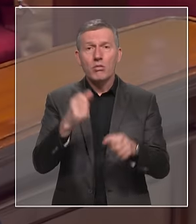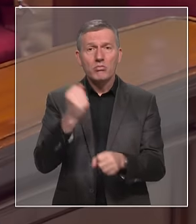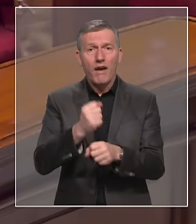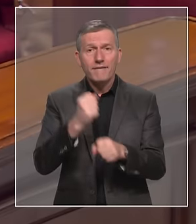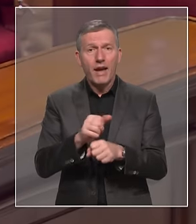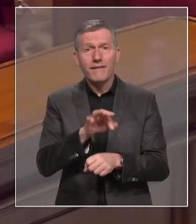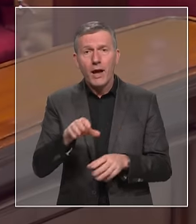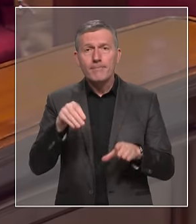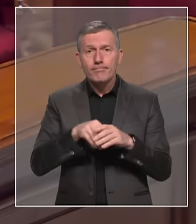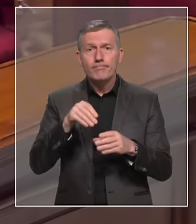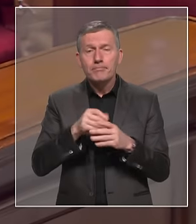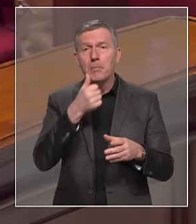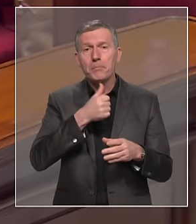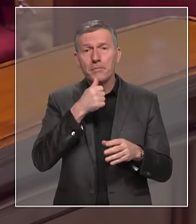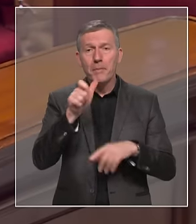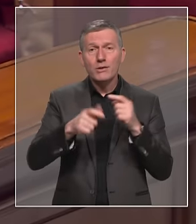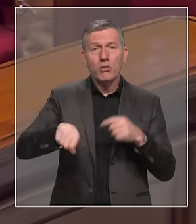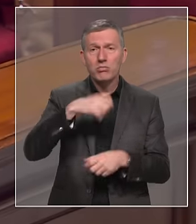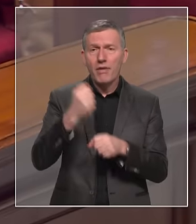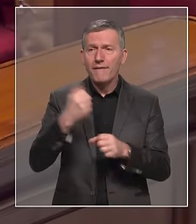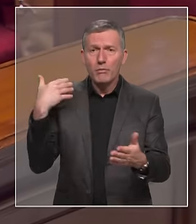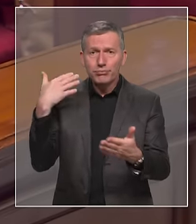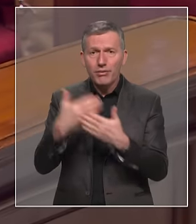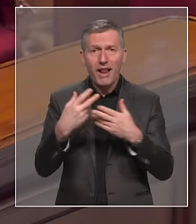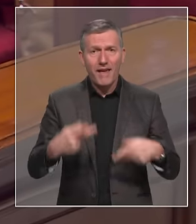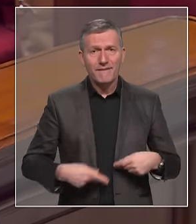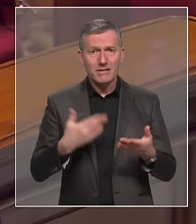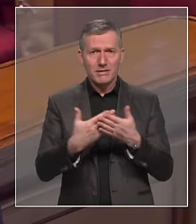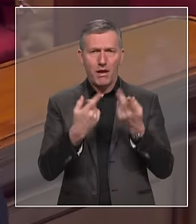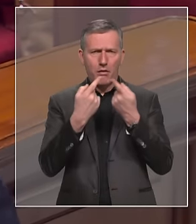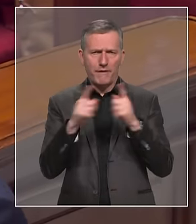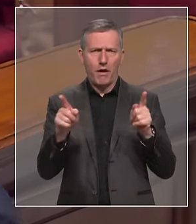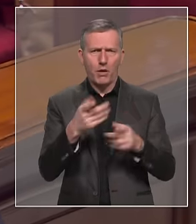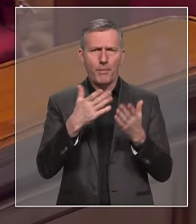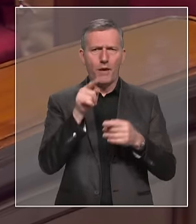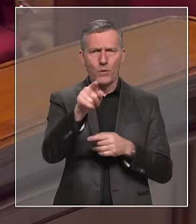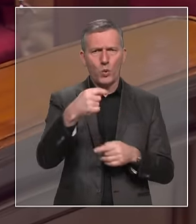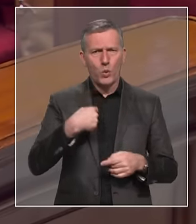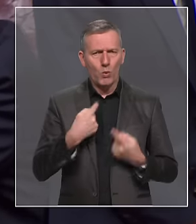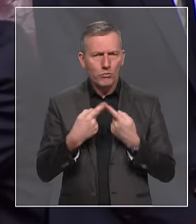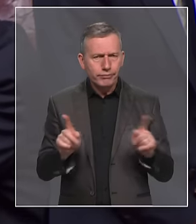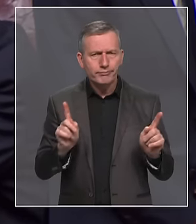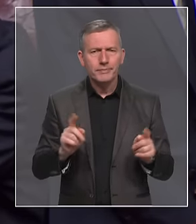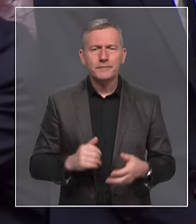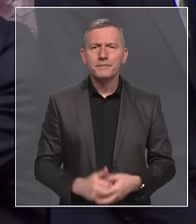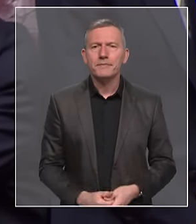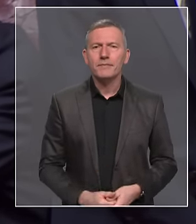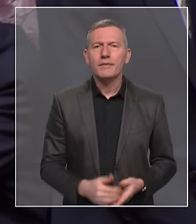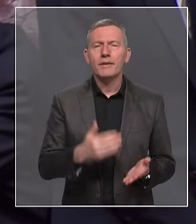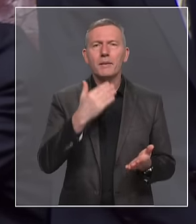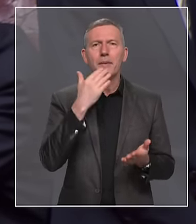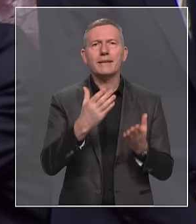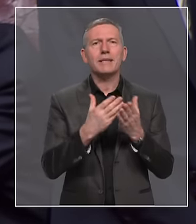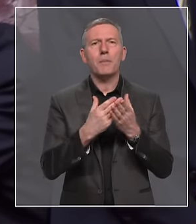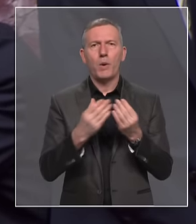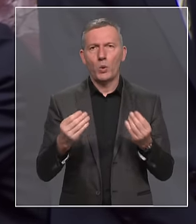fruits de leur épargne, aux Français qui ont travaillé toute leur vie. C'est ça la vraie différence entre vous et nous. Merci beaucoup, monsieur